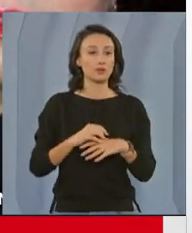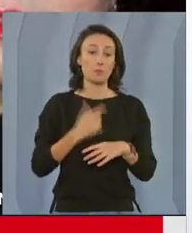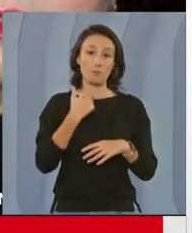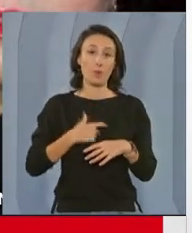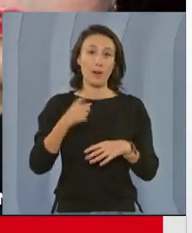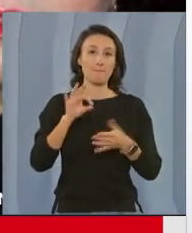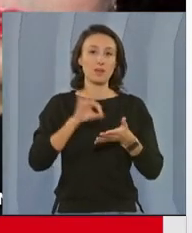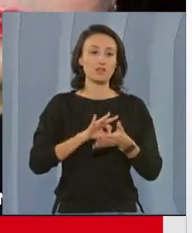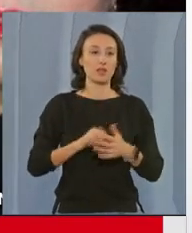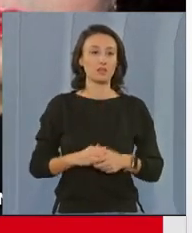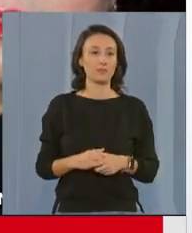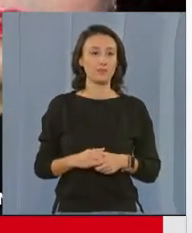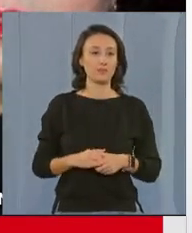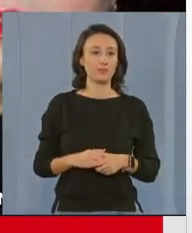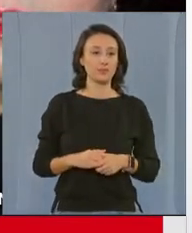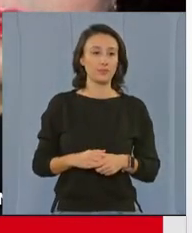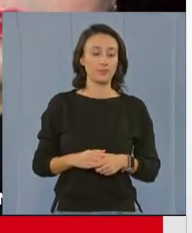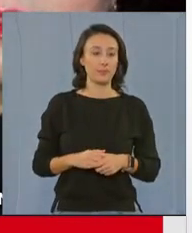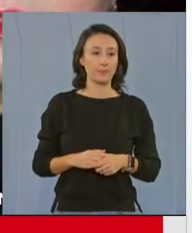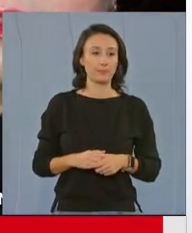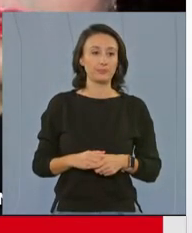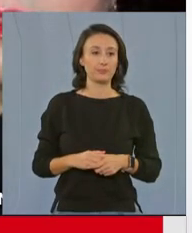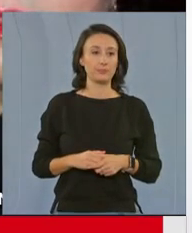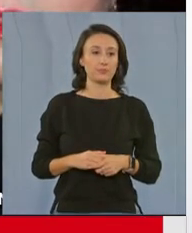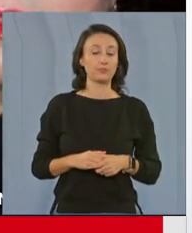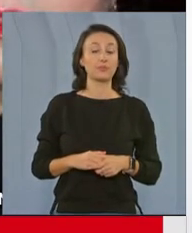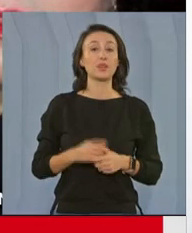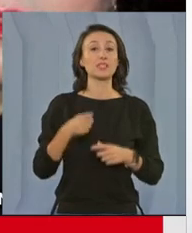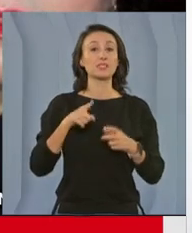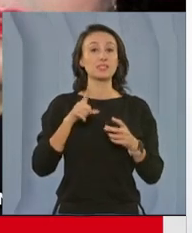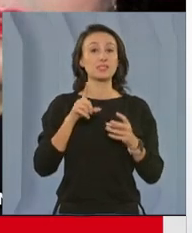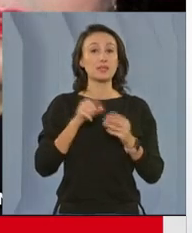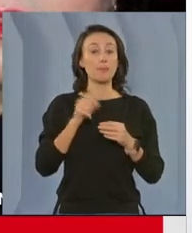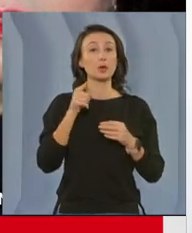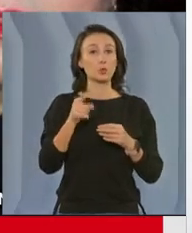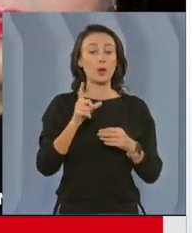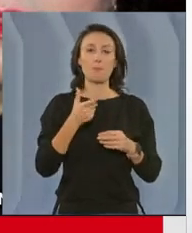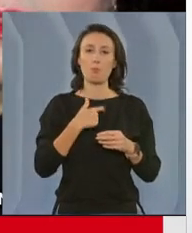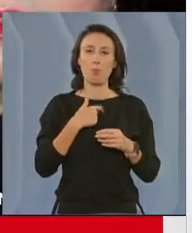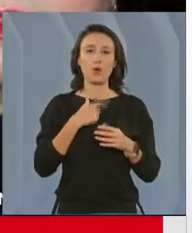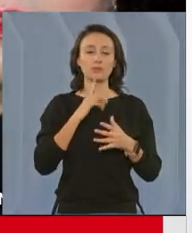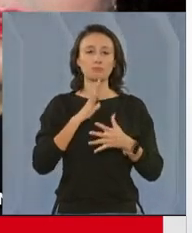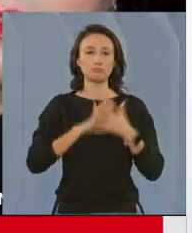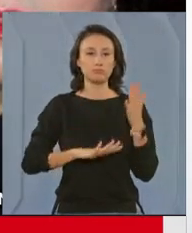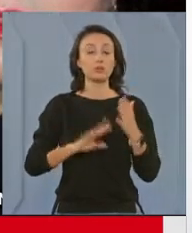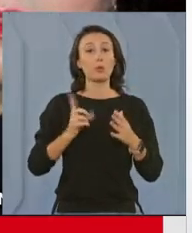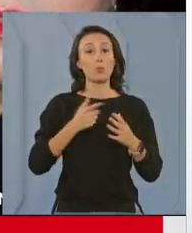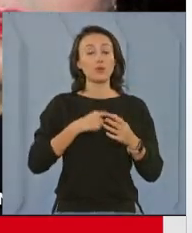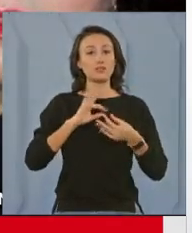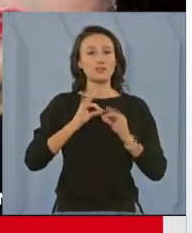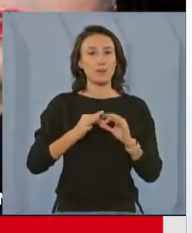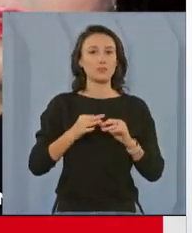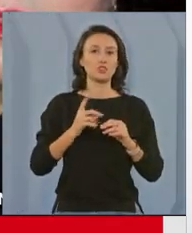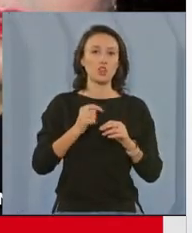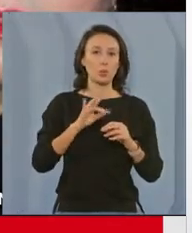lor prezență. Și aici ne referim la faptul că înțepătura, mușcătura de ploșniță se poate infecta, poate să ducă la celulită,